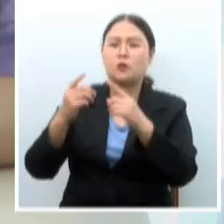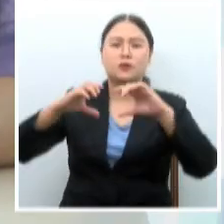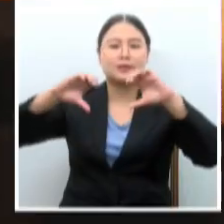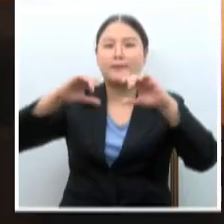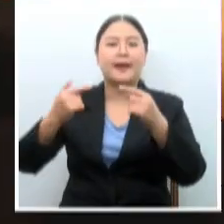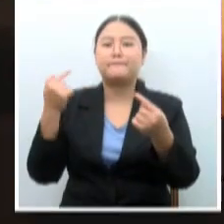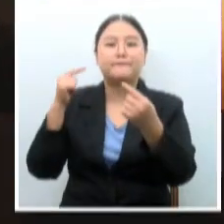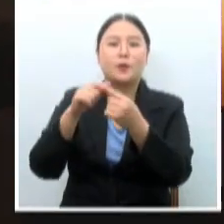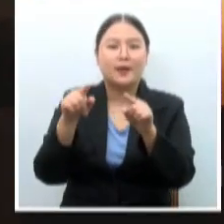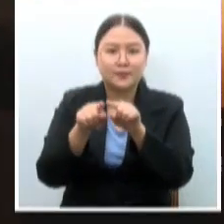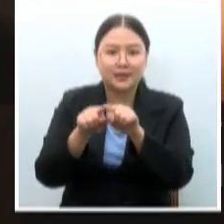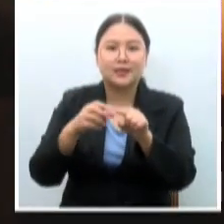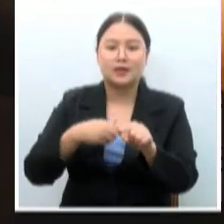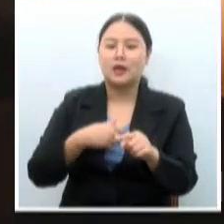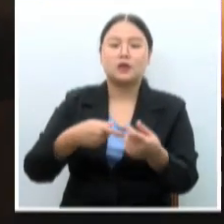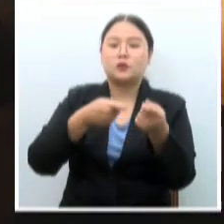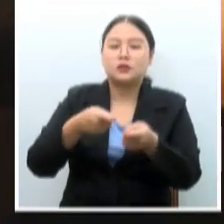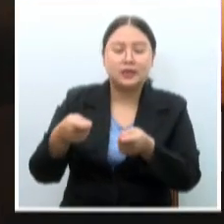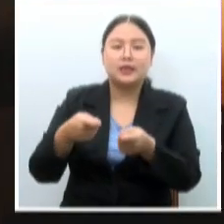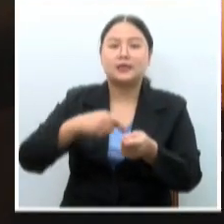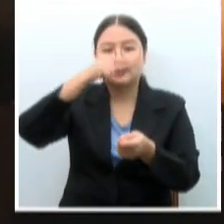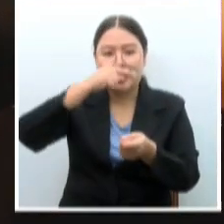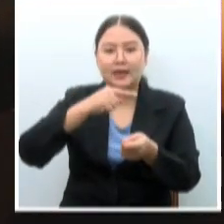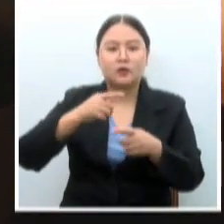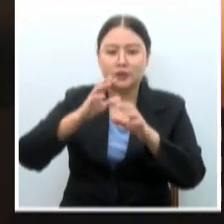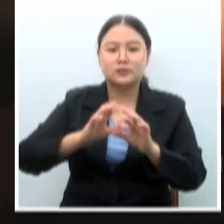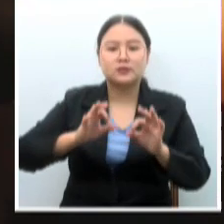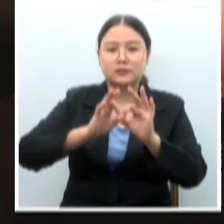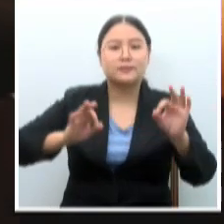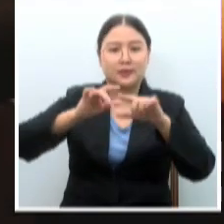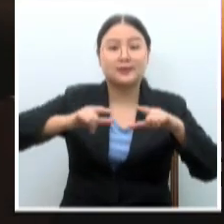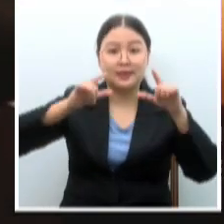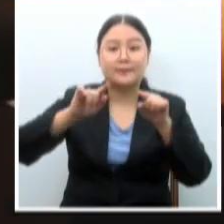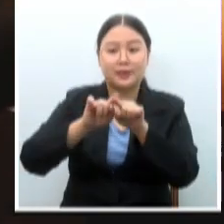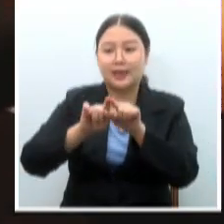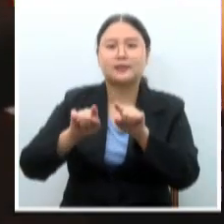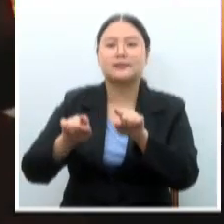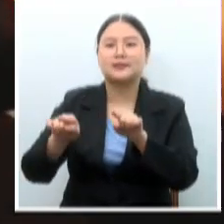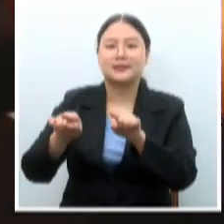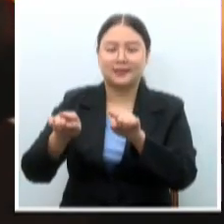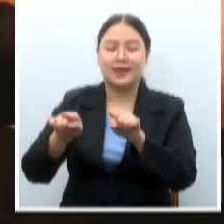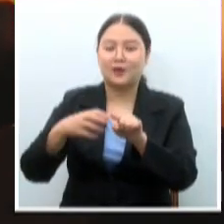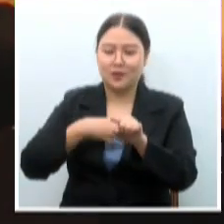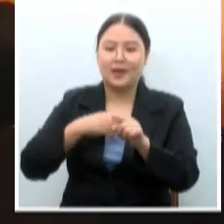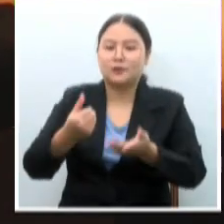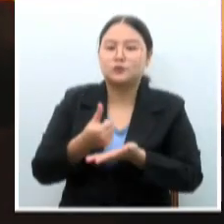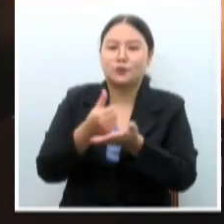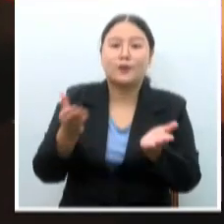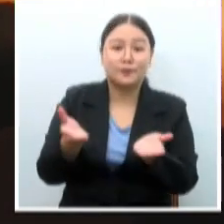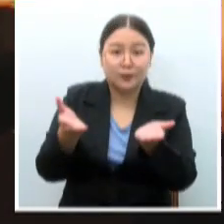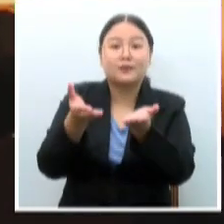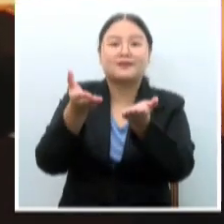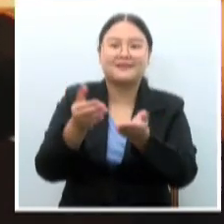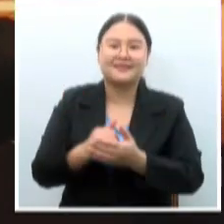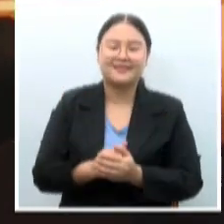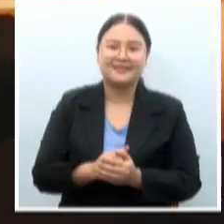นตรีก็ถือว่าเป็นซอฟต์พาวเวอร์อย่างหนึ่งนะครับของนโยบายนะครับของรัฐบาลและกระทรวงในช่วงนี้เราก็ได้ส่งเสริมไม่ว่า